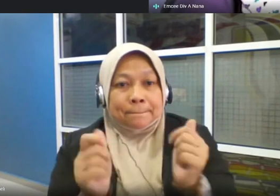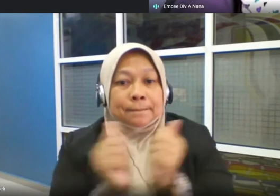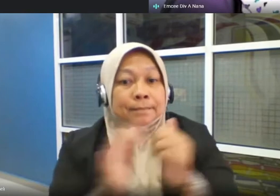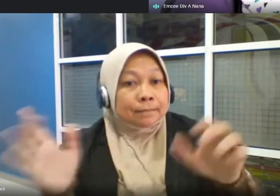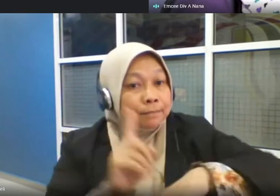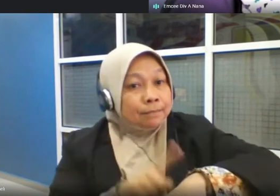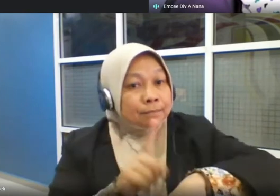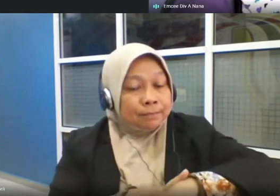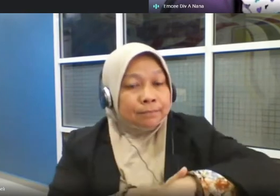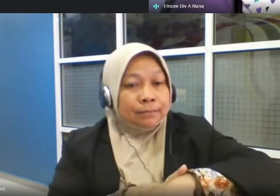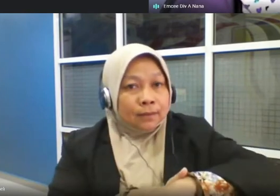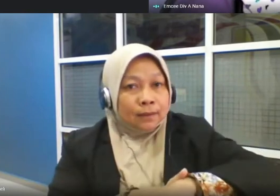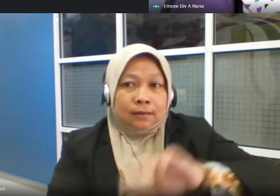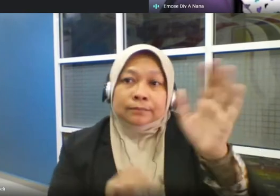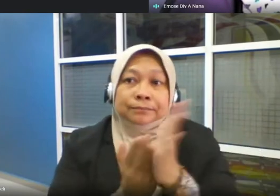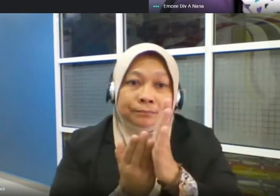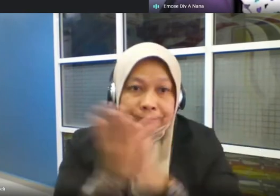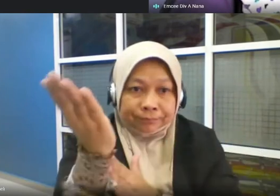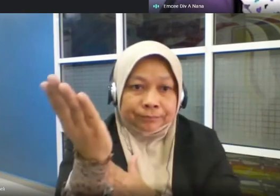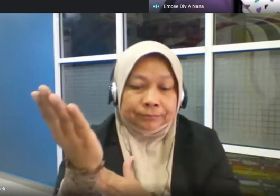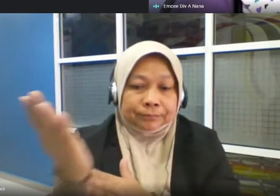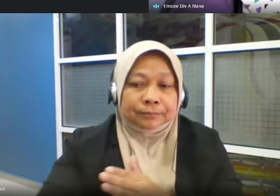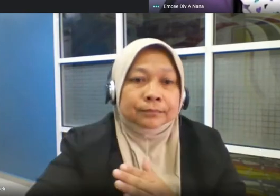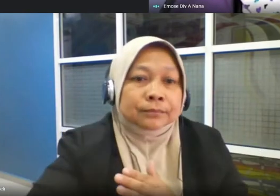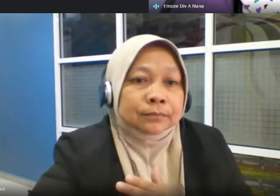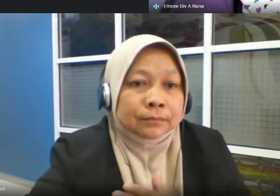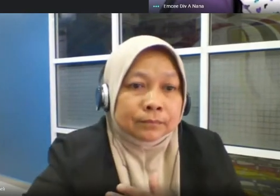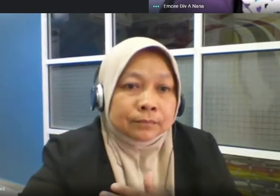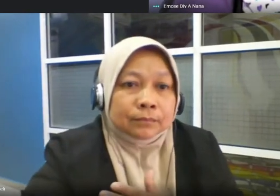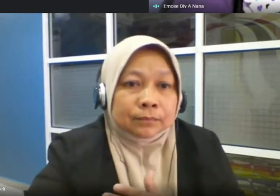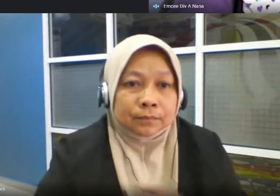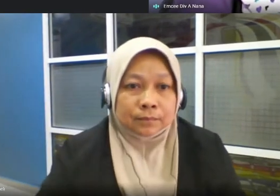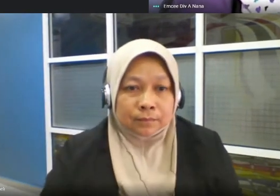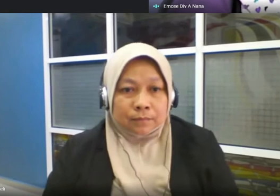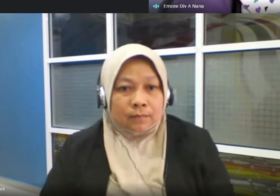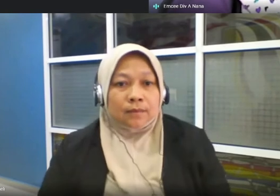kita membuang masa, kita teruskan kita punya